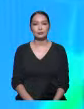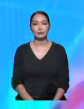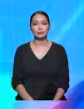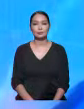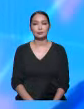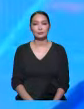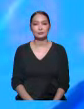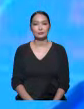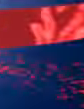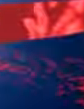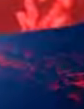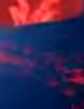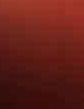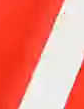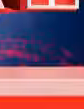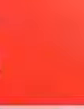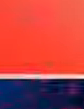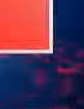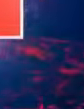через неделю.